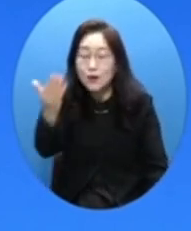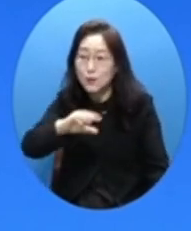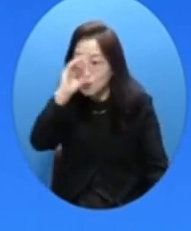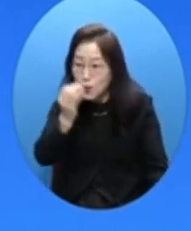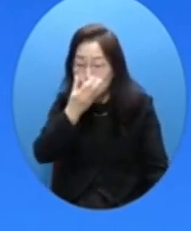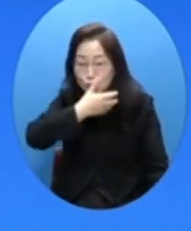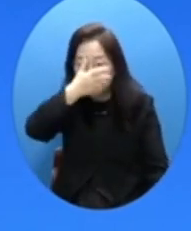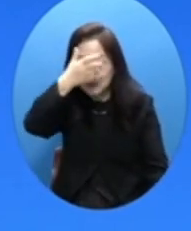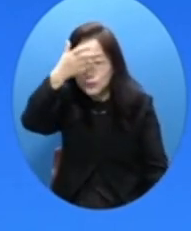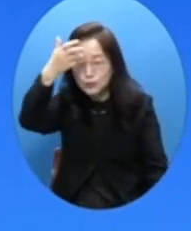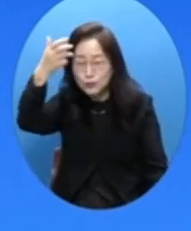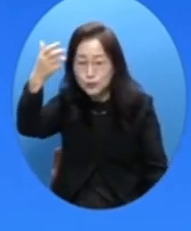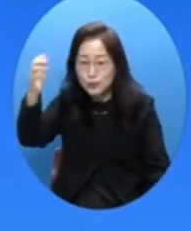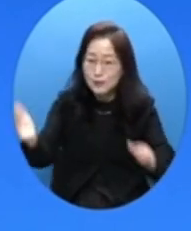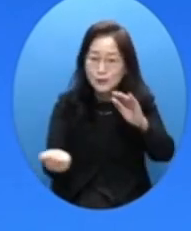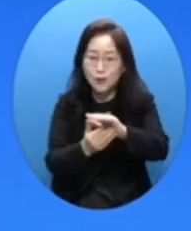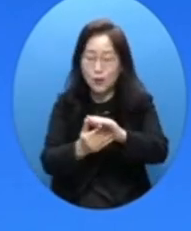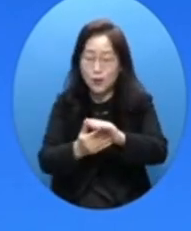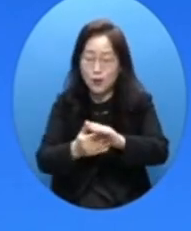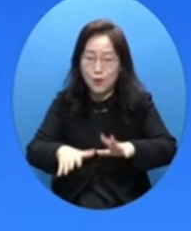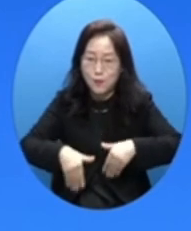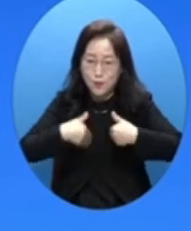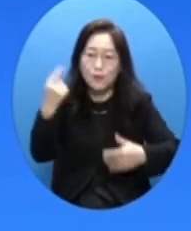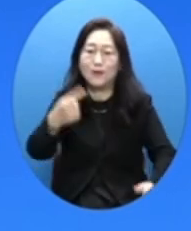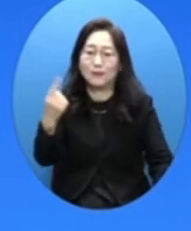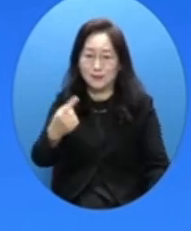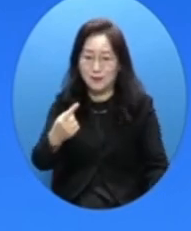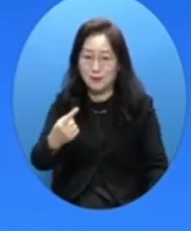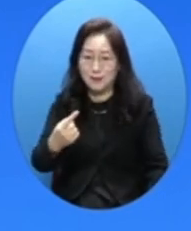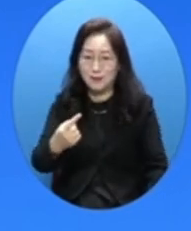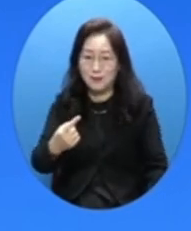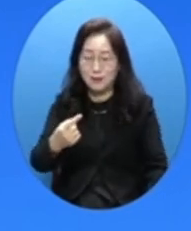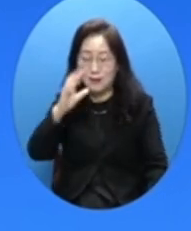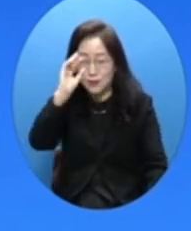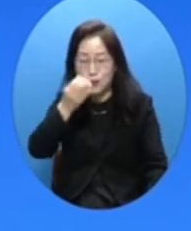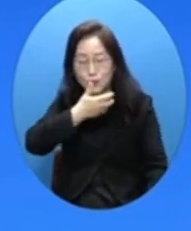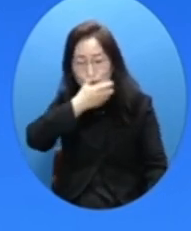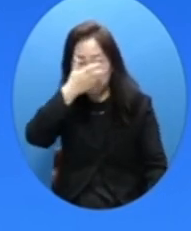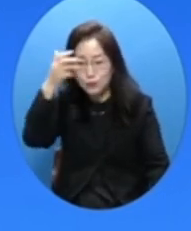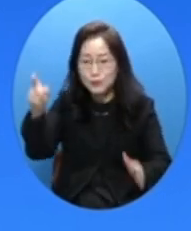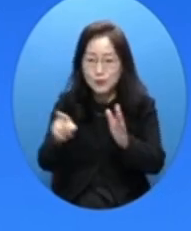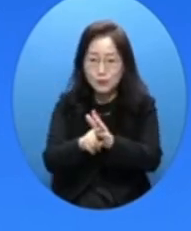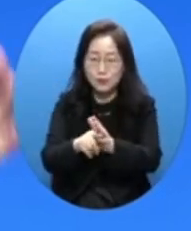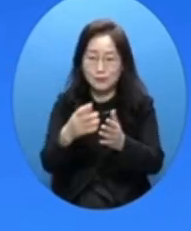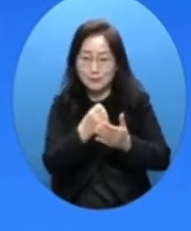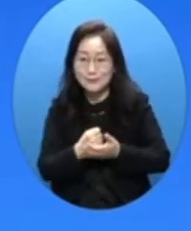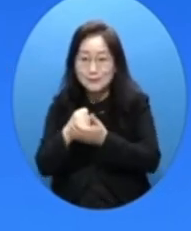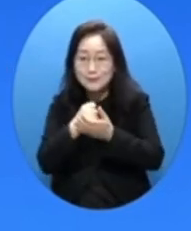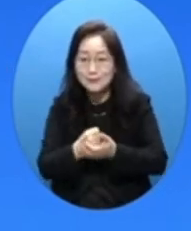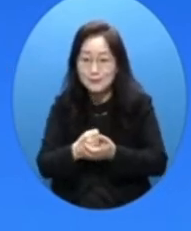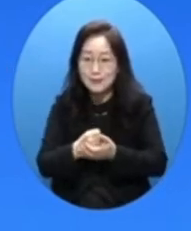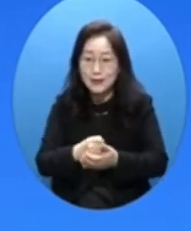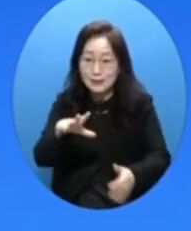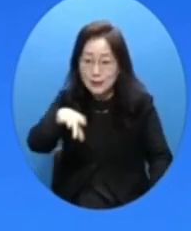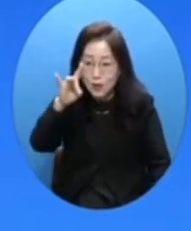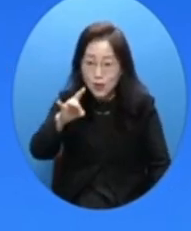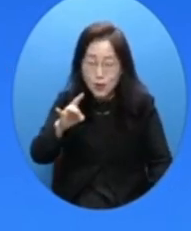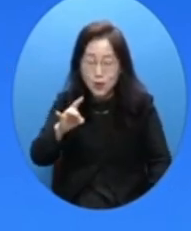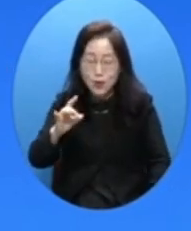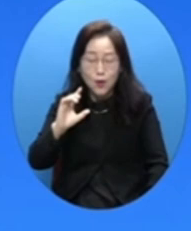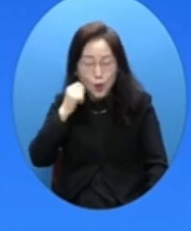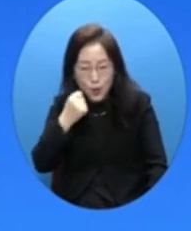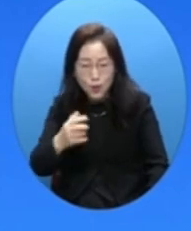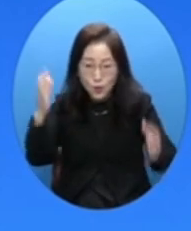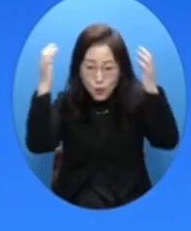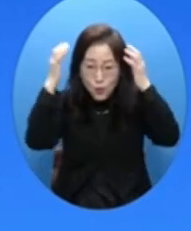거룩한 꿈 이루어지는 봄이 다가오고 있는 것입니다 그런 꿈을 꾸고 믿고 나가면 참 시작한 어려움이 있고